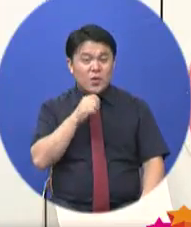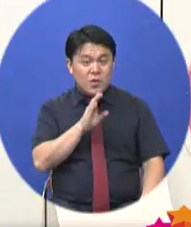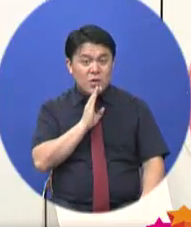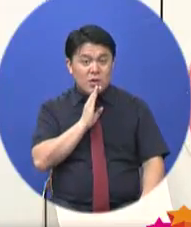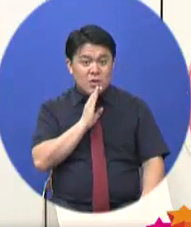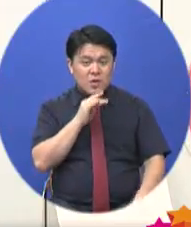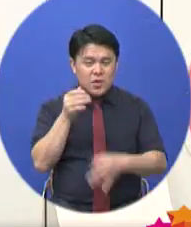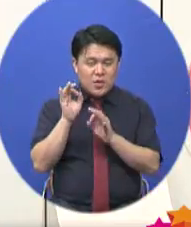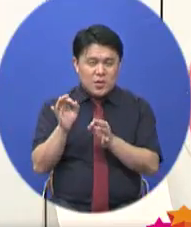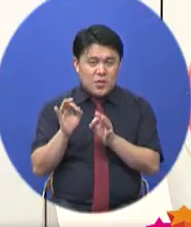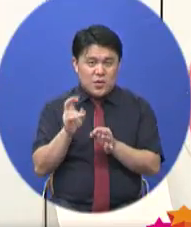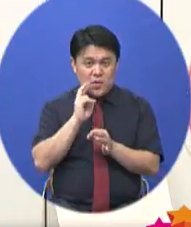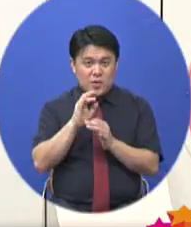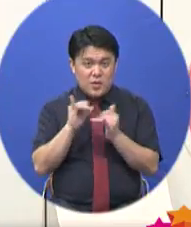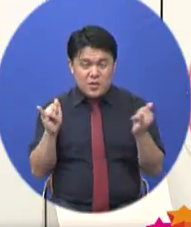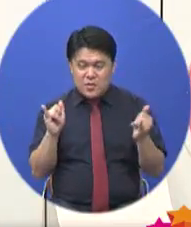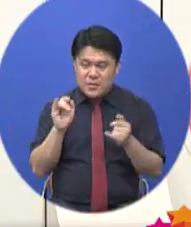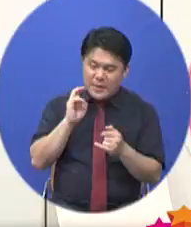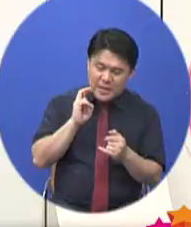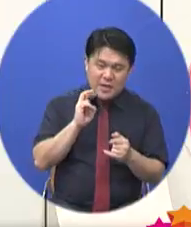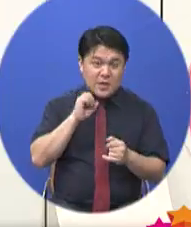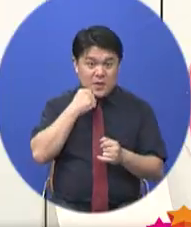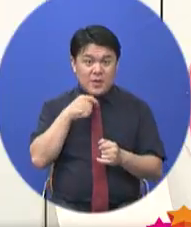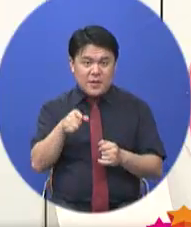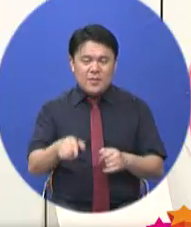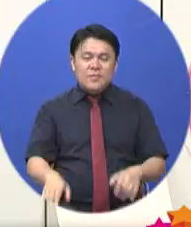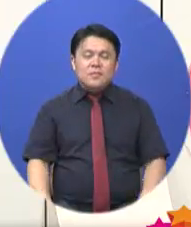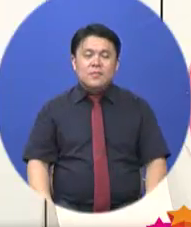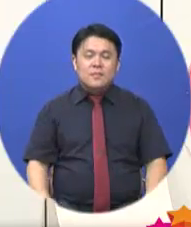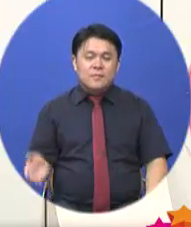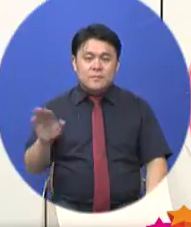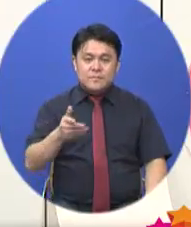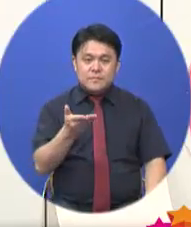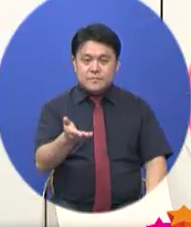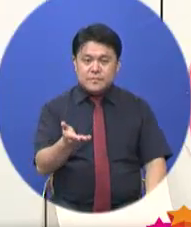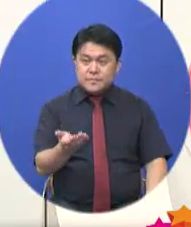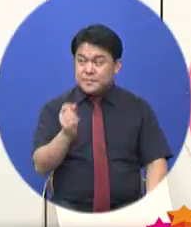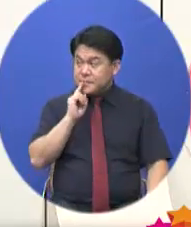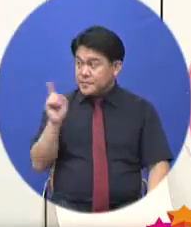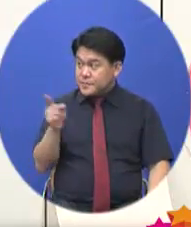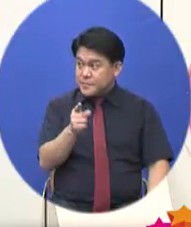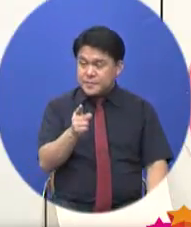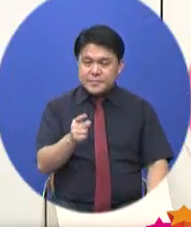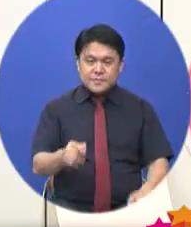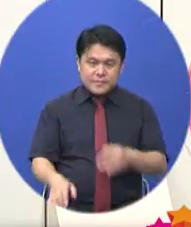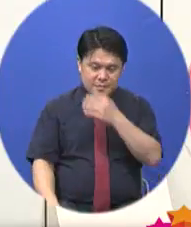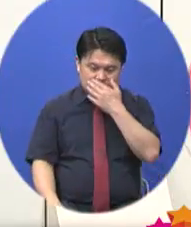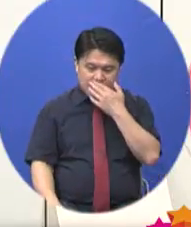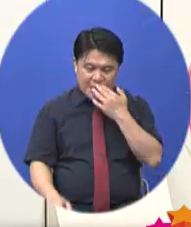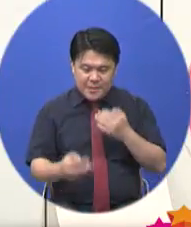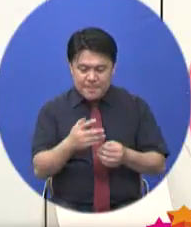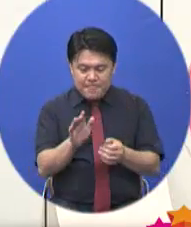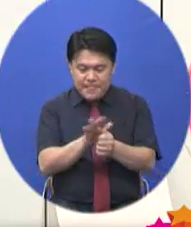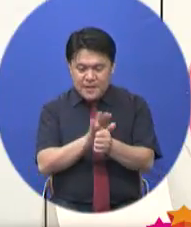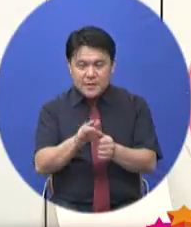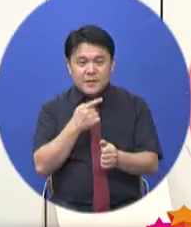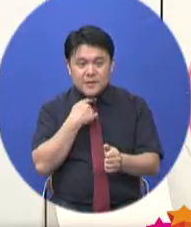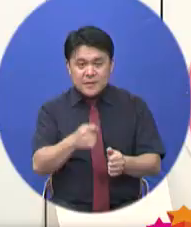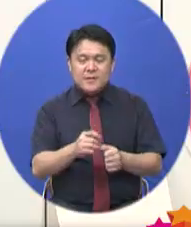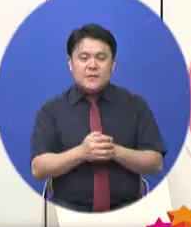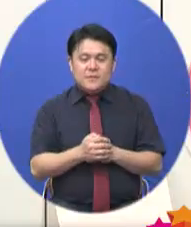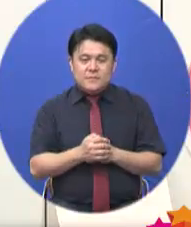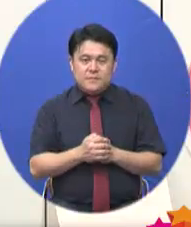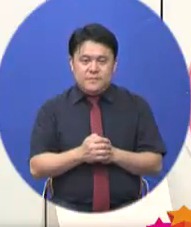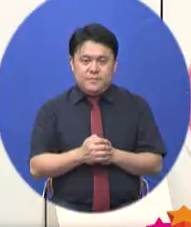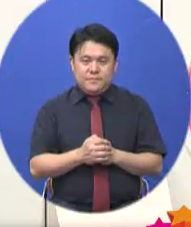노래예요. 프로들이 불러도. 네. 예. 근데 선생님 아까 말씀하셨잖아요. 달래였건만. 거기도 그게...